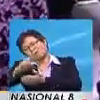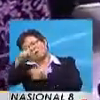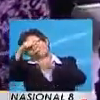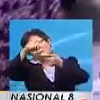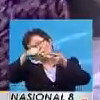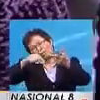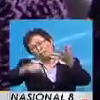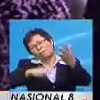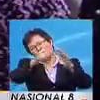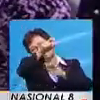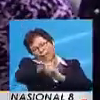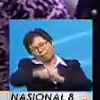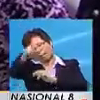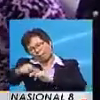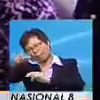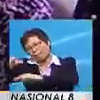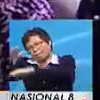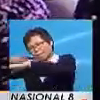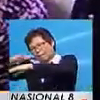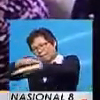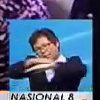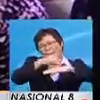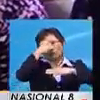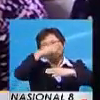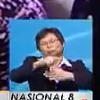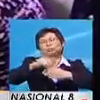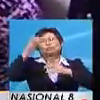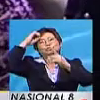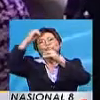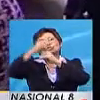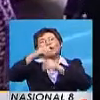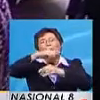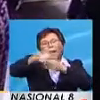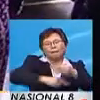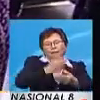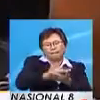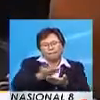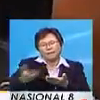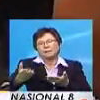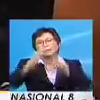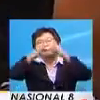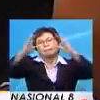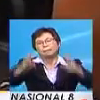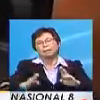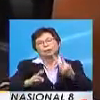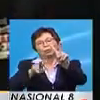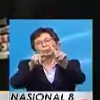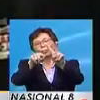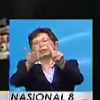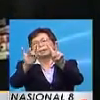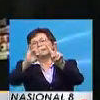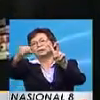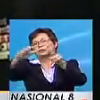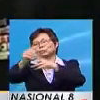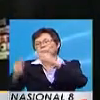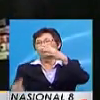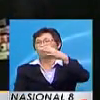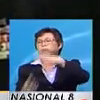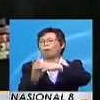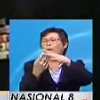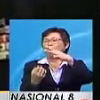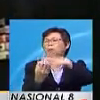lagi akan dipanggil untuk tujuan sama mengenai isu pembelian Banglo r.8 juta yang menimbulkan